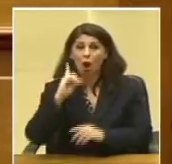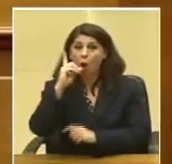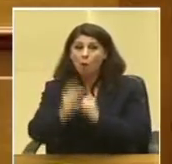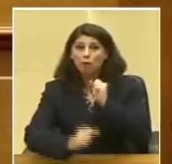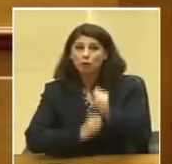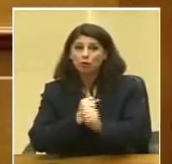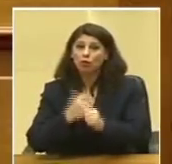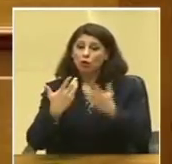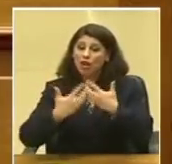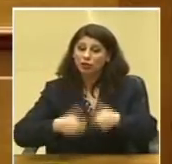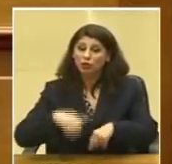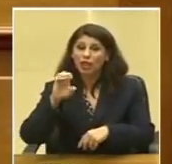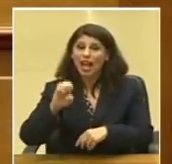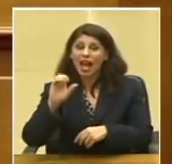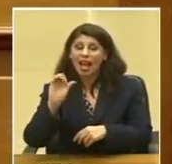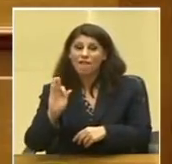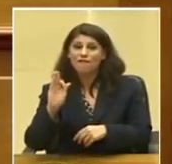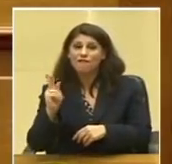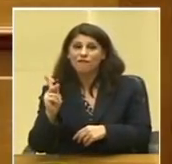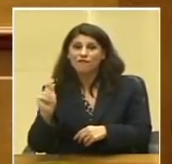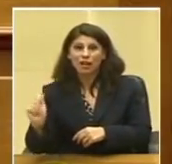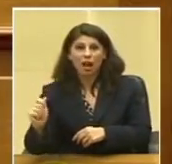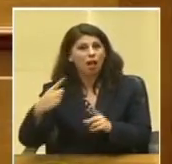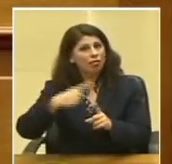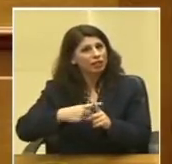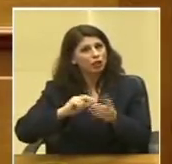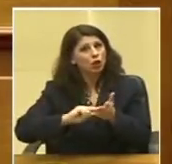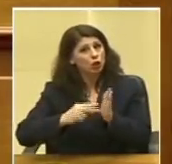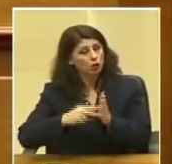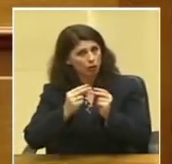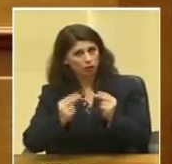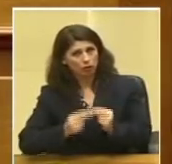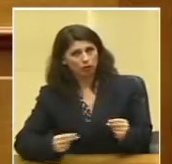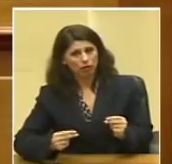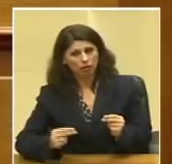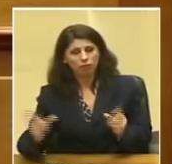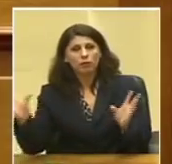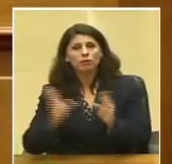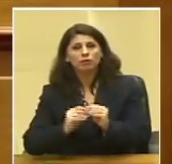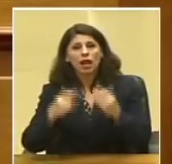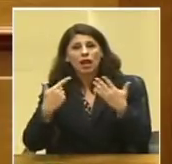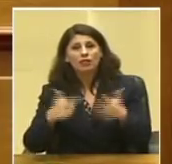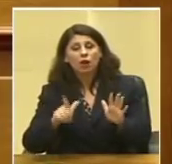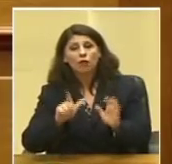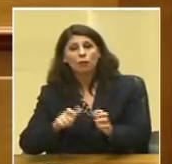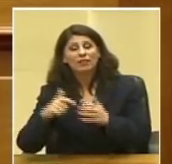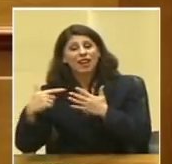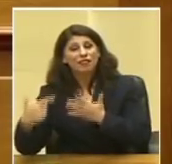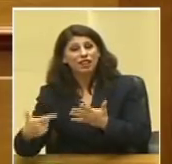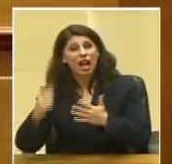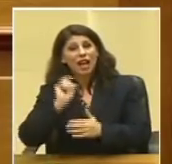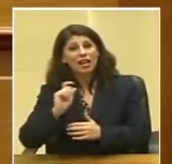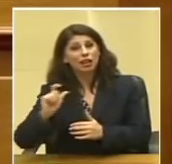ΕΦΚΑ ολοκληρώθηκε με θετικό οικονομικό αποτέλεσμα ύψους 777 εκατομμυρίων